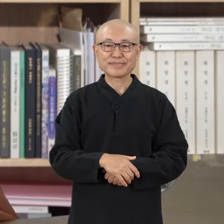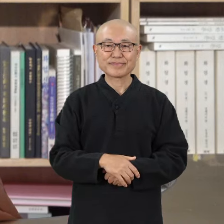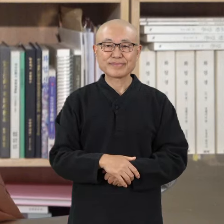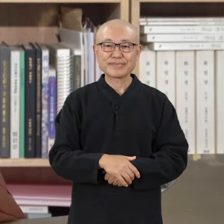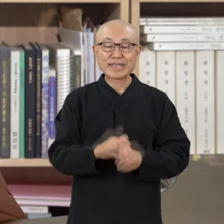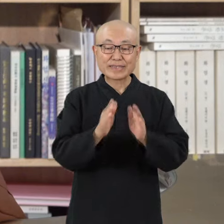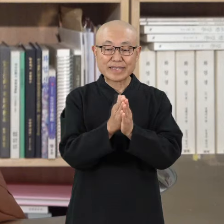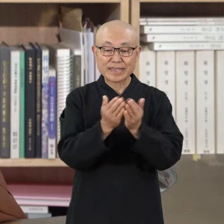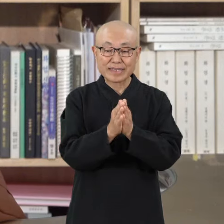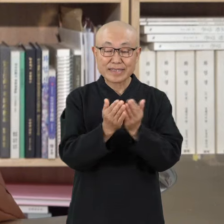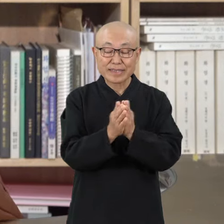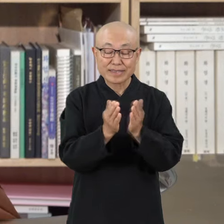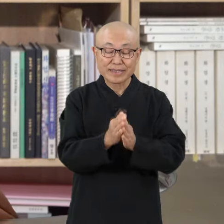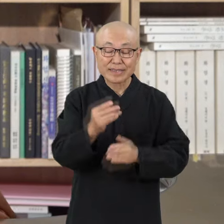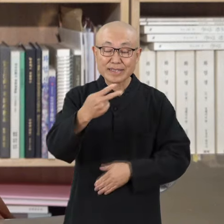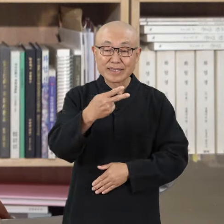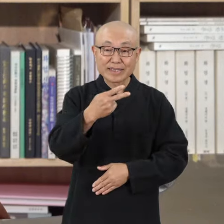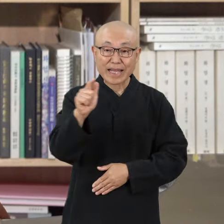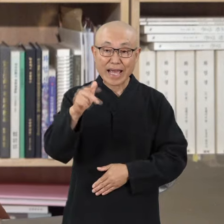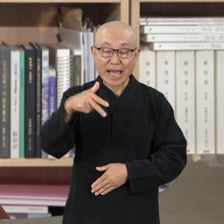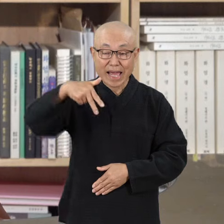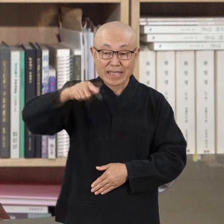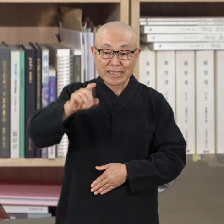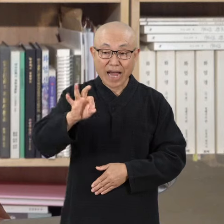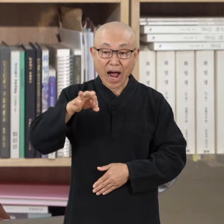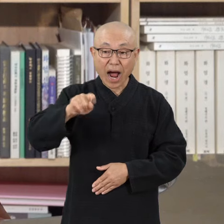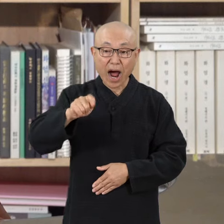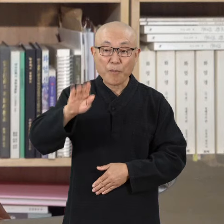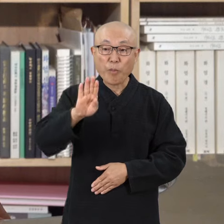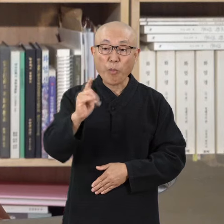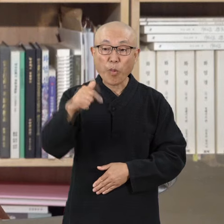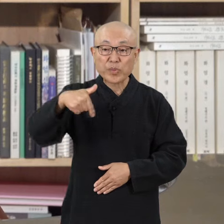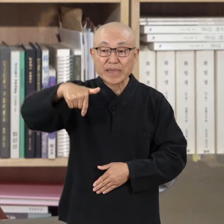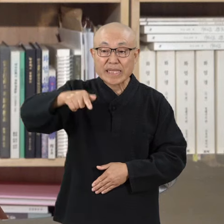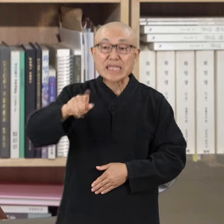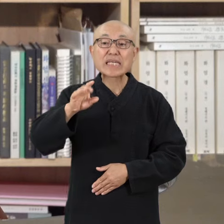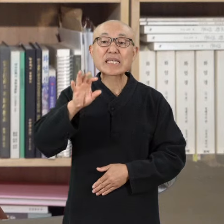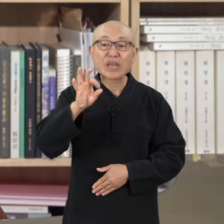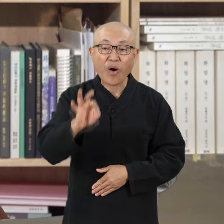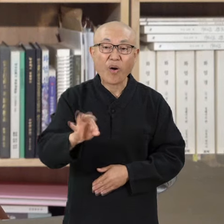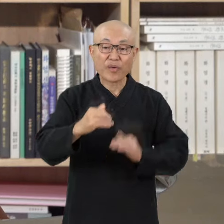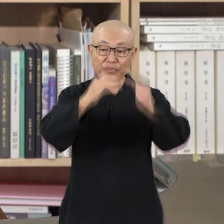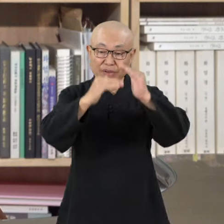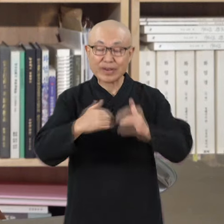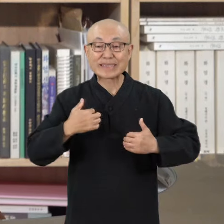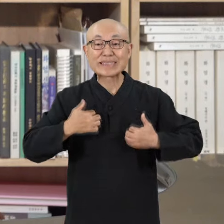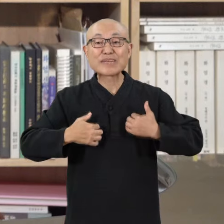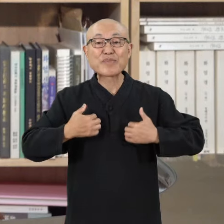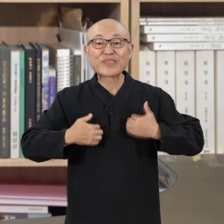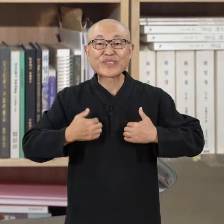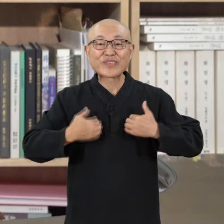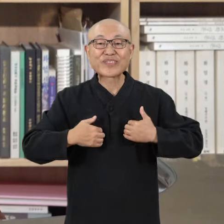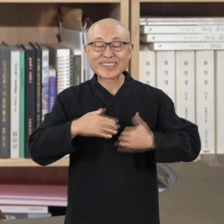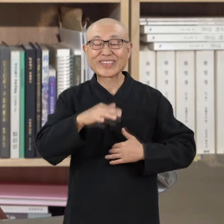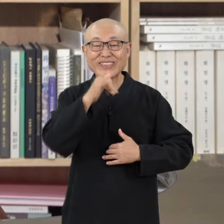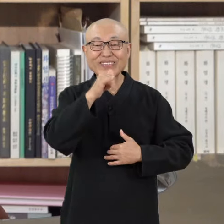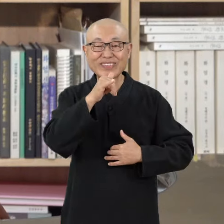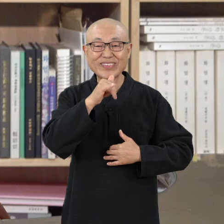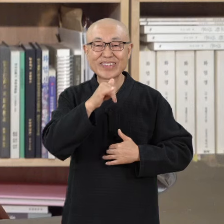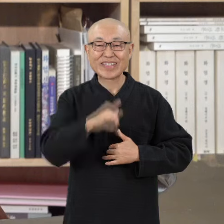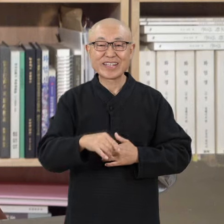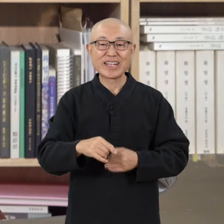대장업론경이라고 하는 경전이 있는데요 아주 재미있는 이야기가 있습니다 대장업경론